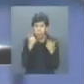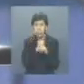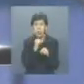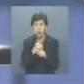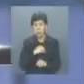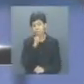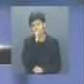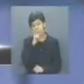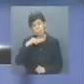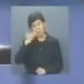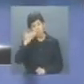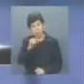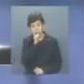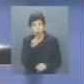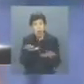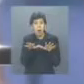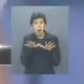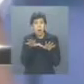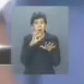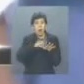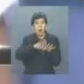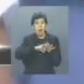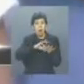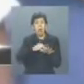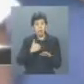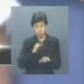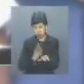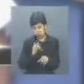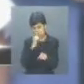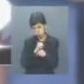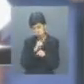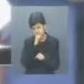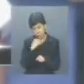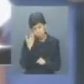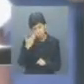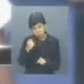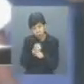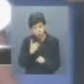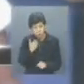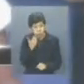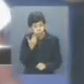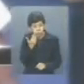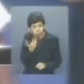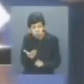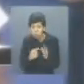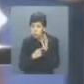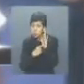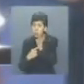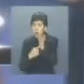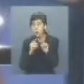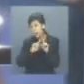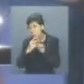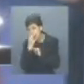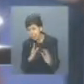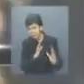ร้องก็สะกดผู้ฟังได้อยู่หมัดด้วยความสามารถในการใช้เสียงทำให้วิทนีย์กลายเป็นต้นแบบของดิว่าหลายคน